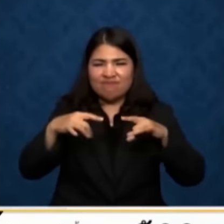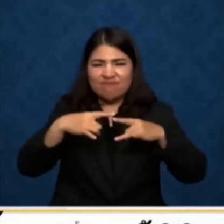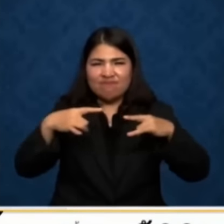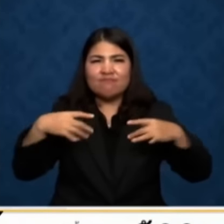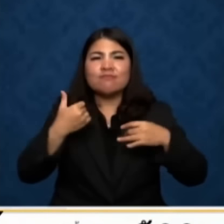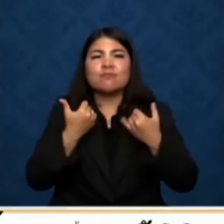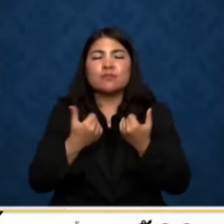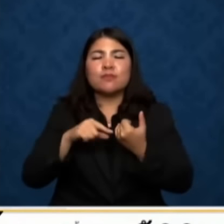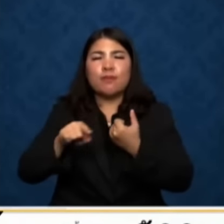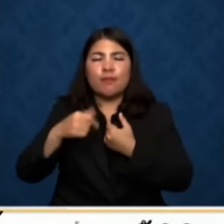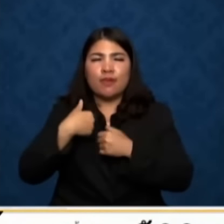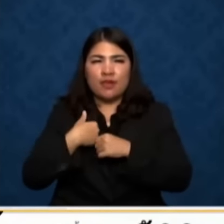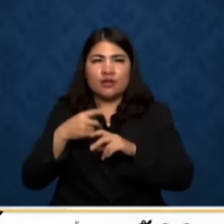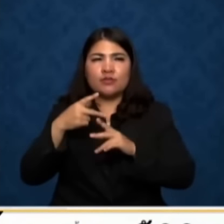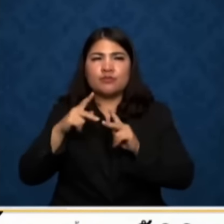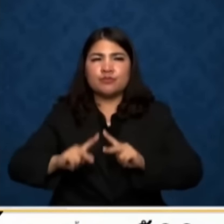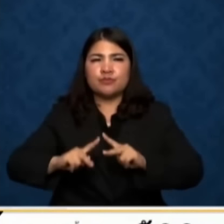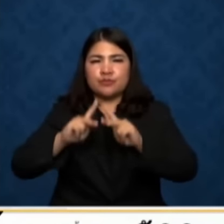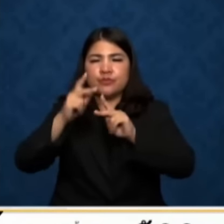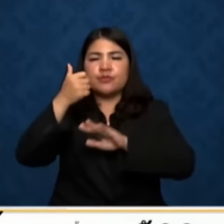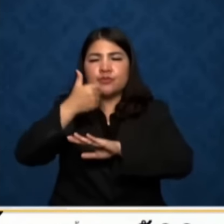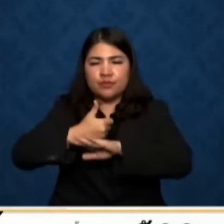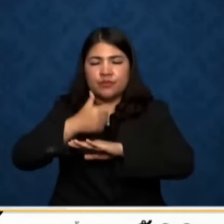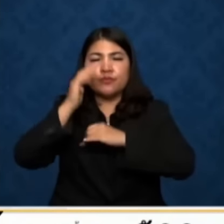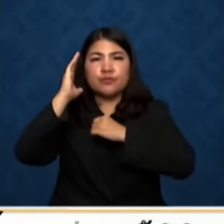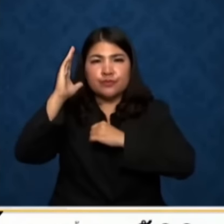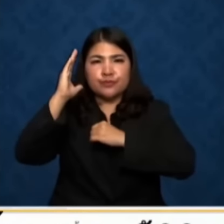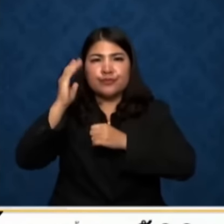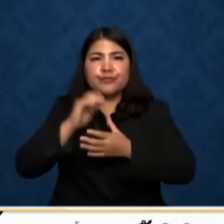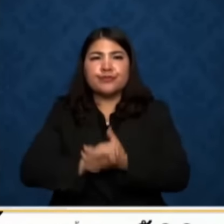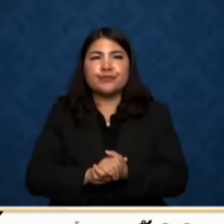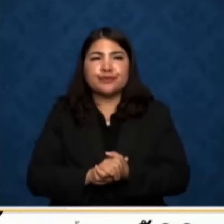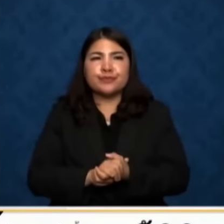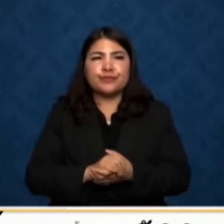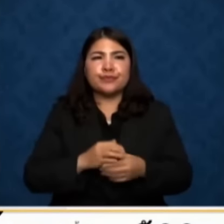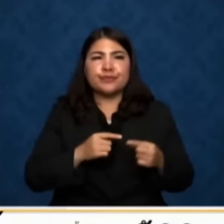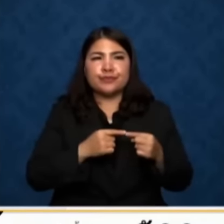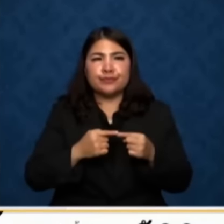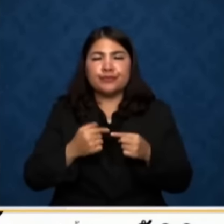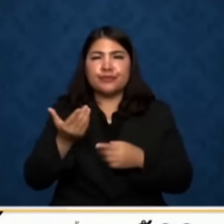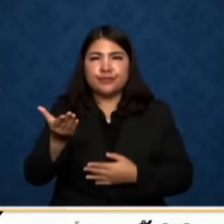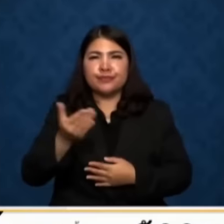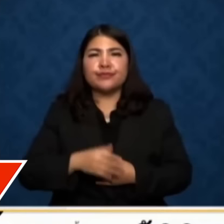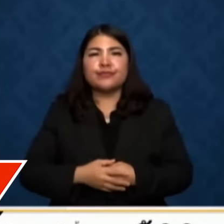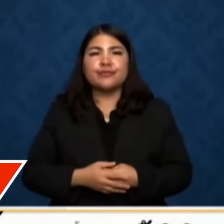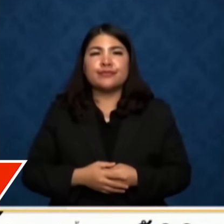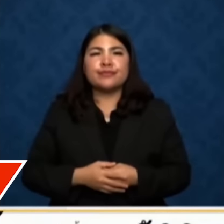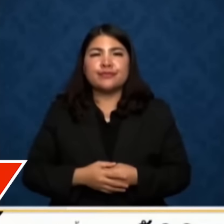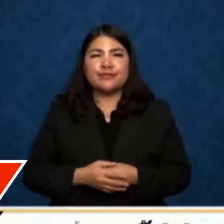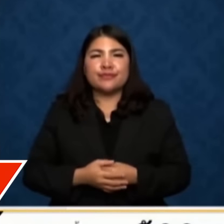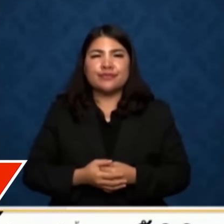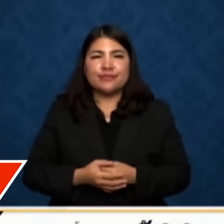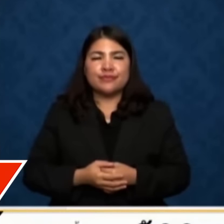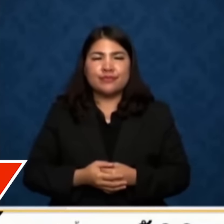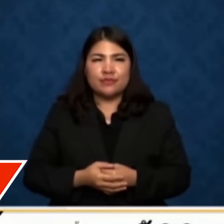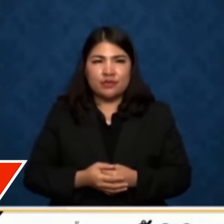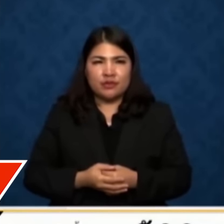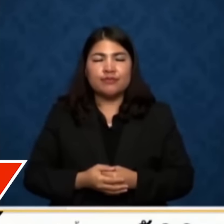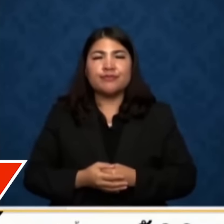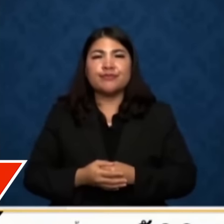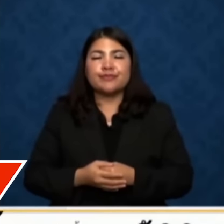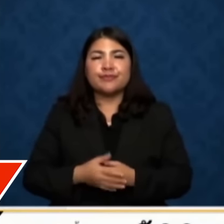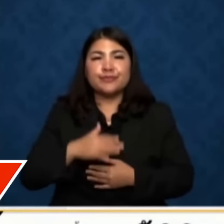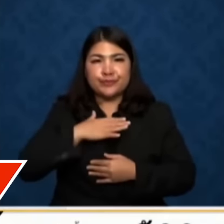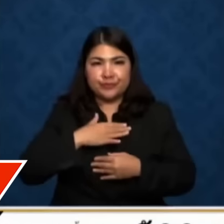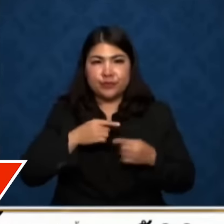ป็นหน้าที่ของทางรัฐมนตรีที่ถูกพาดพิงนะครับครับเชิญท่านวายโยอภิปรายต่อครับ ท่านประธานครับผมวาย